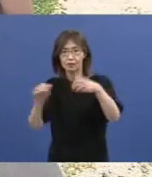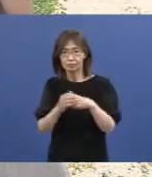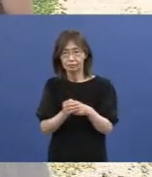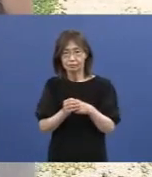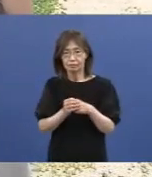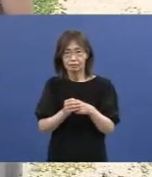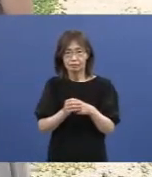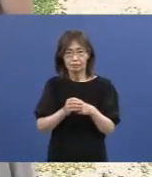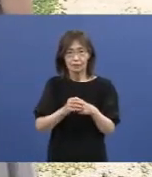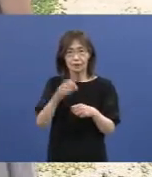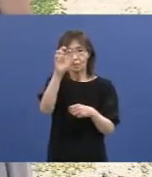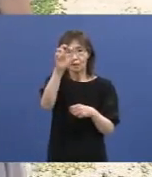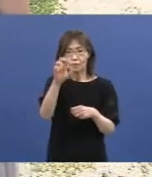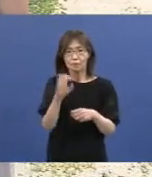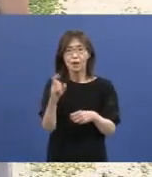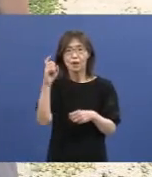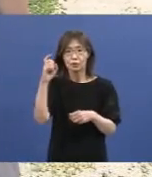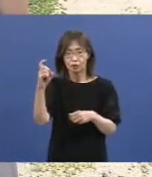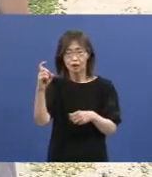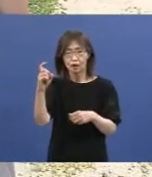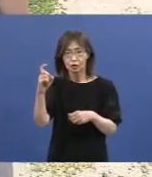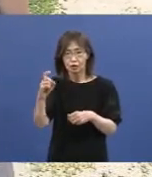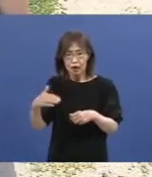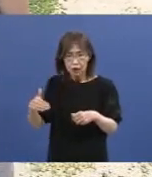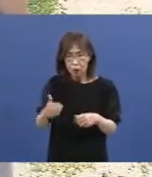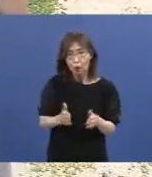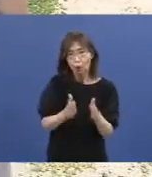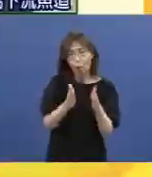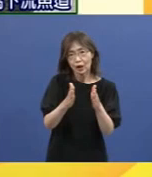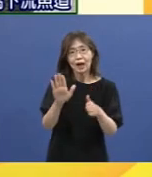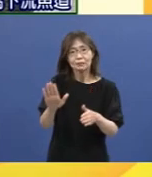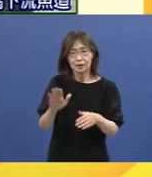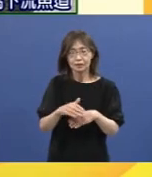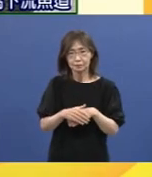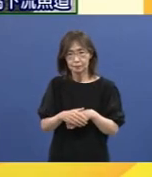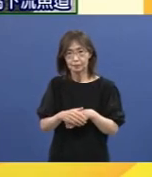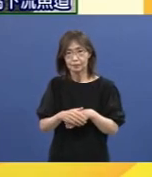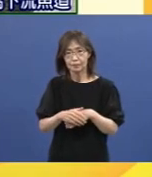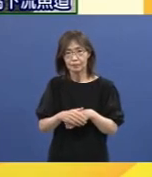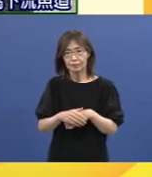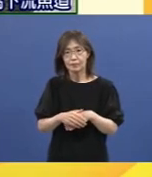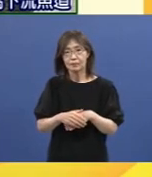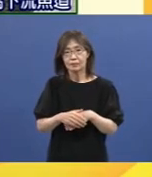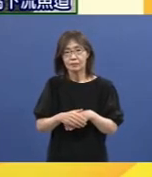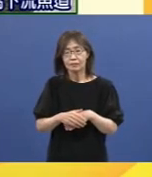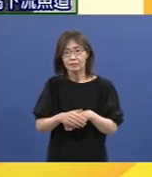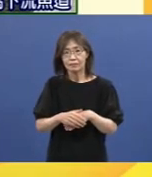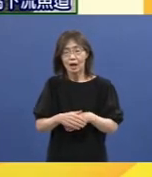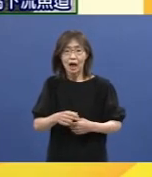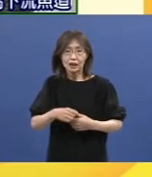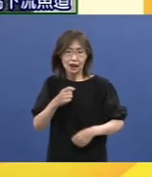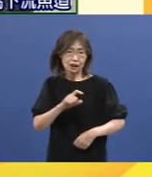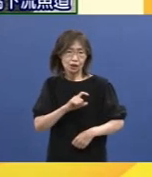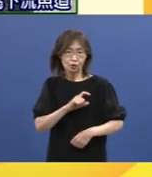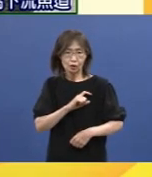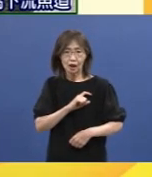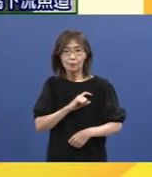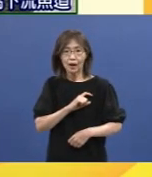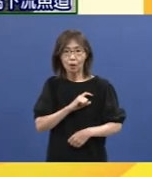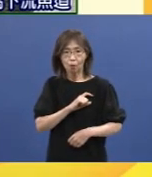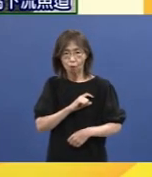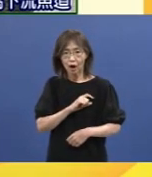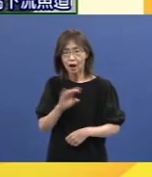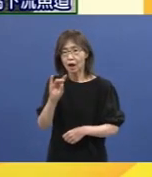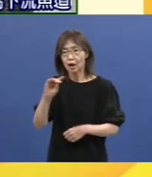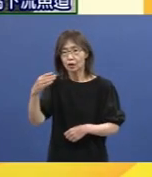その中に10カ所の共同っていう、はい、で本当はね、正式名称は漁